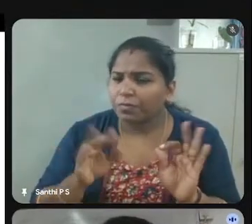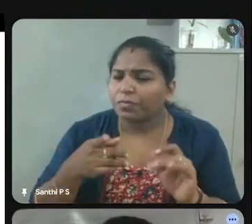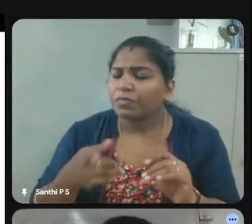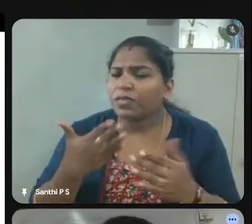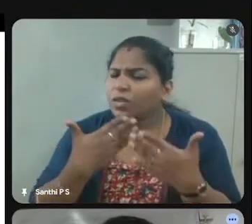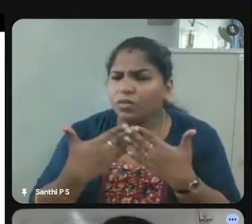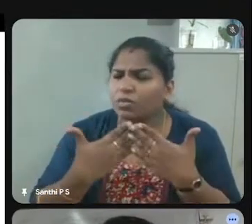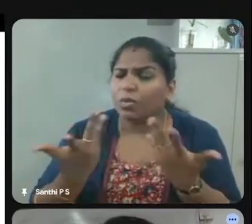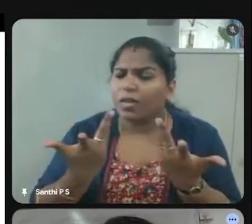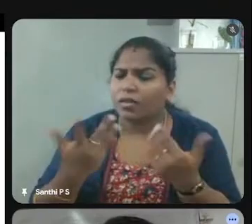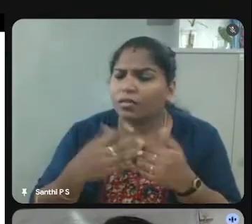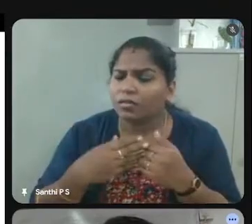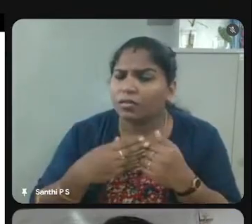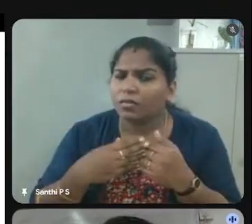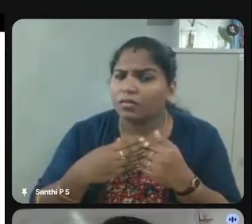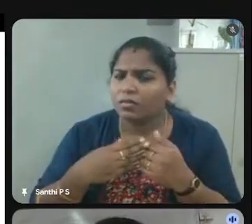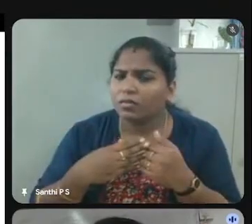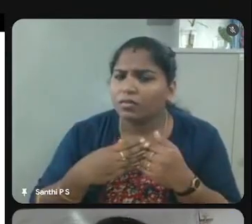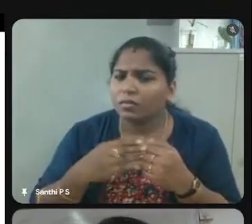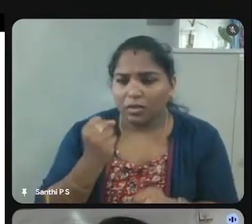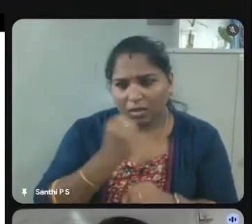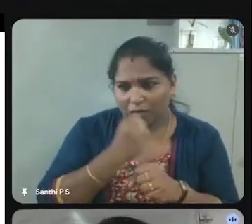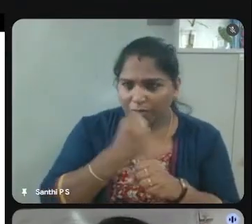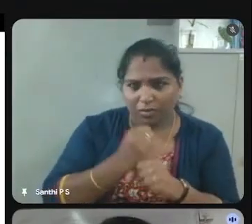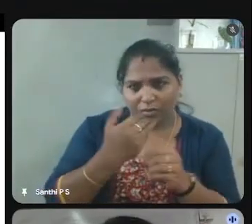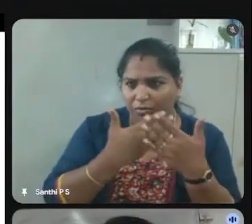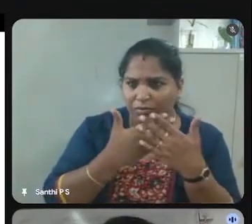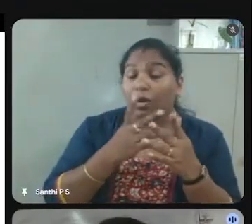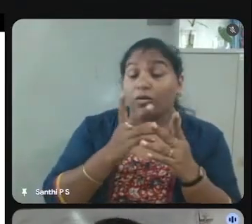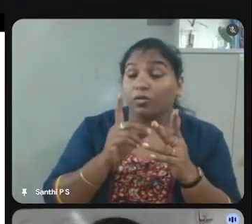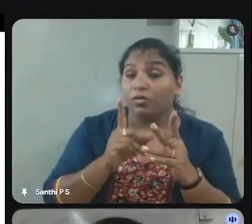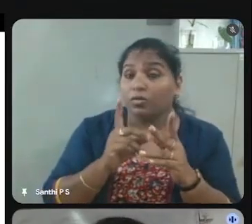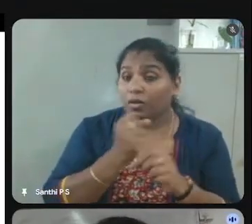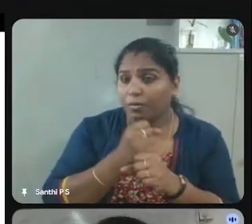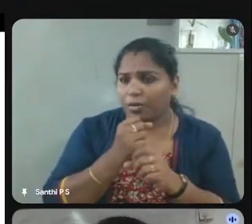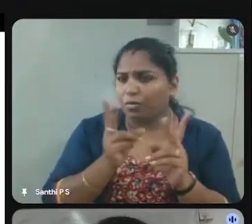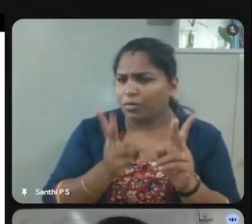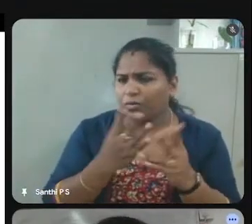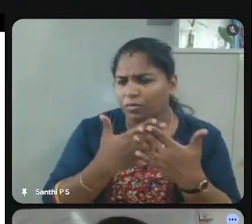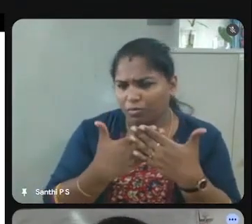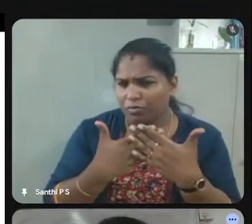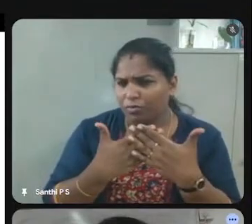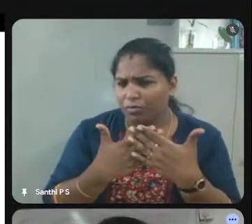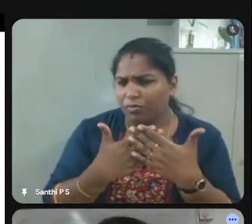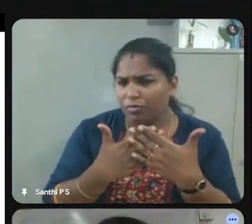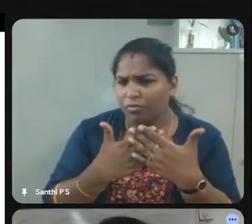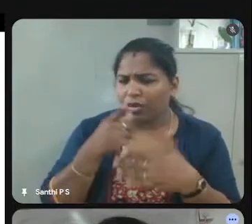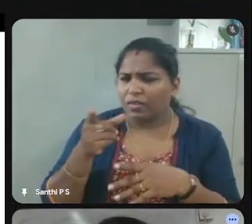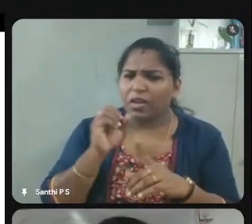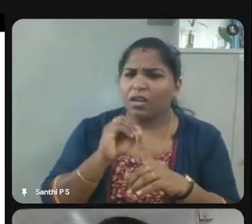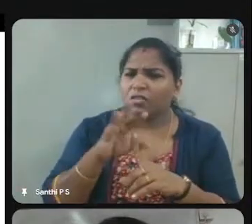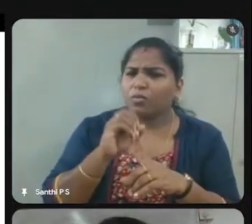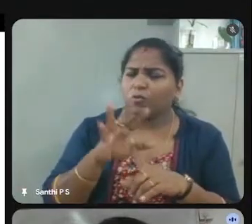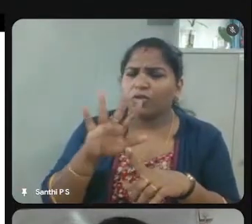പഠിക്കുന്നത്? ഗവൺമെന്റ് സ്കൂളില്, നോർമൽ സ്കൂളിലാണ്. അപ്പൊ അവിടെയുള്ള എക്സ്പോഷർ ഒക്കെ എങ്ങനെയാ? അവിടെ